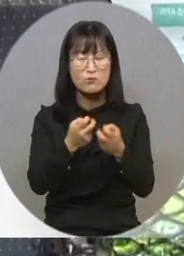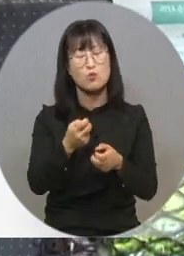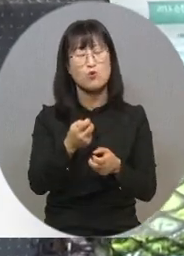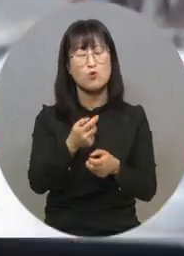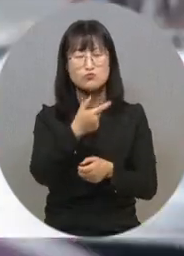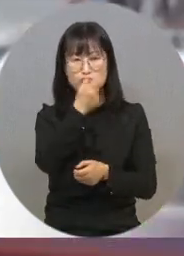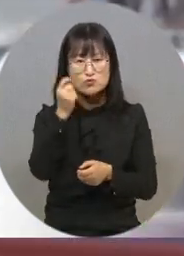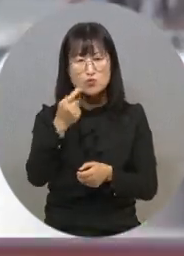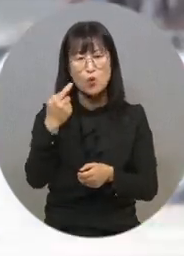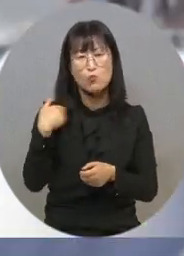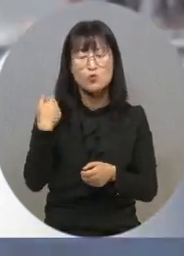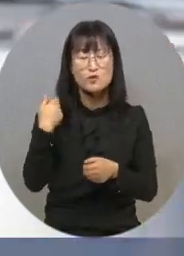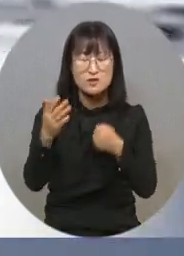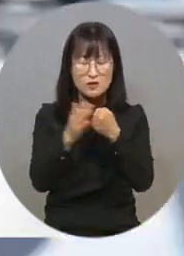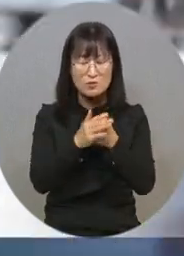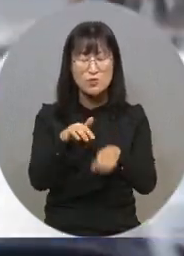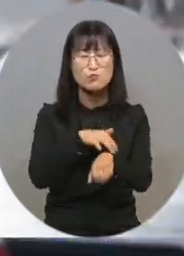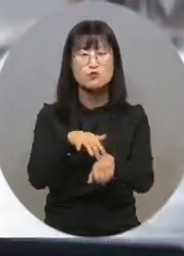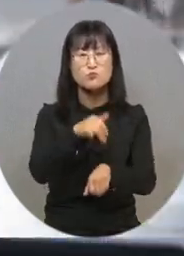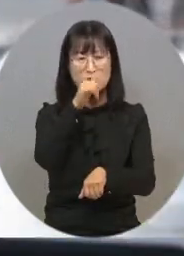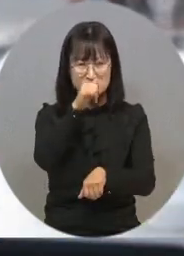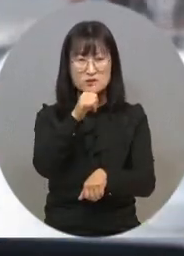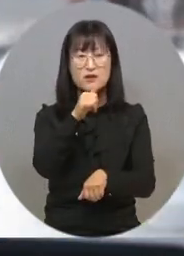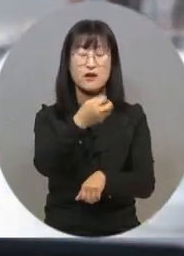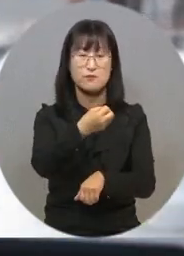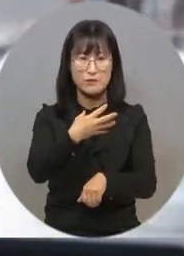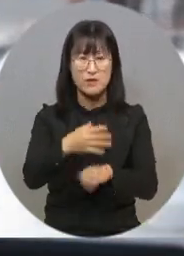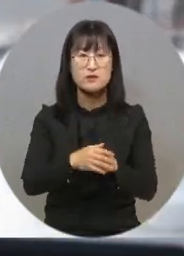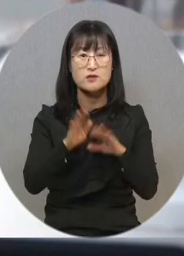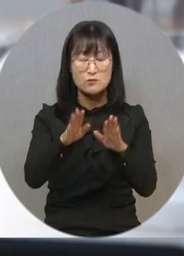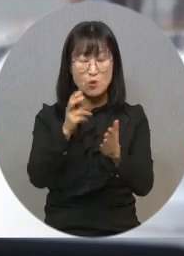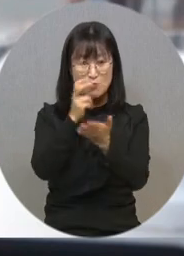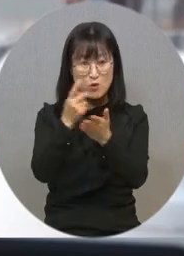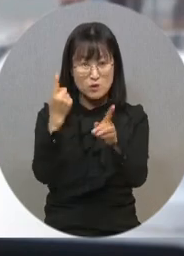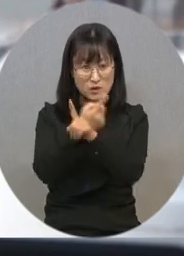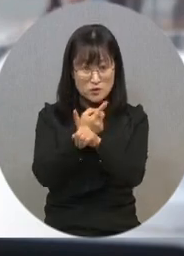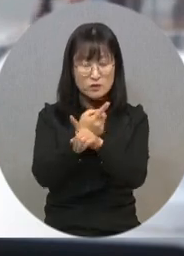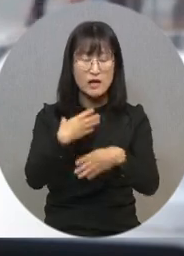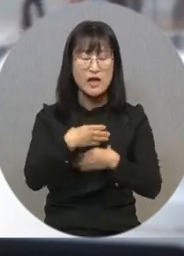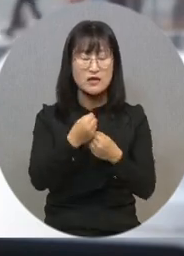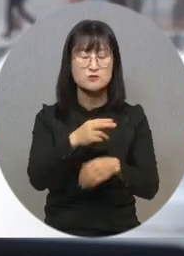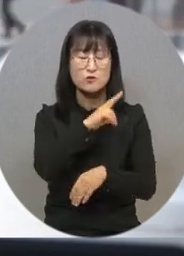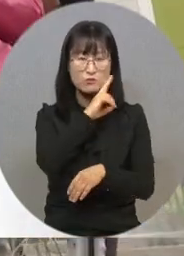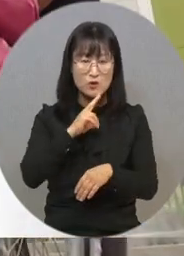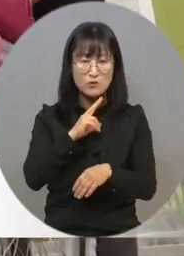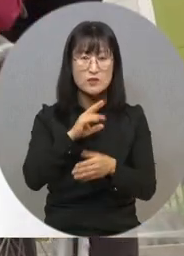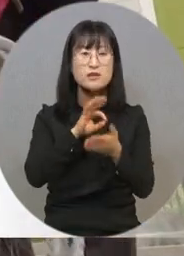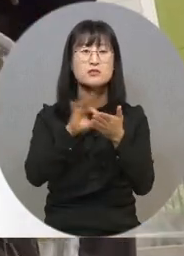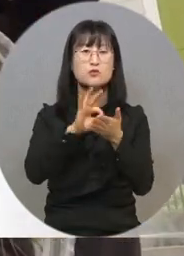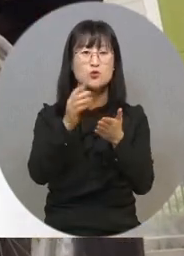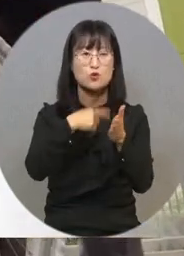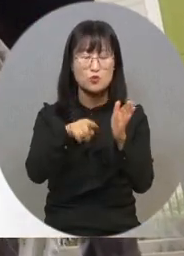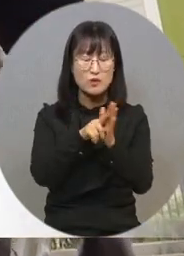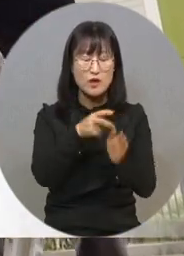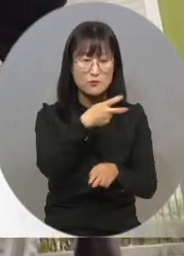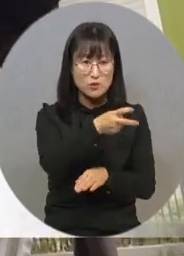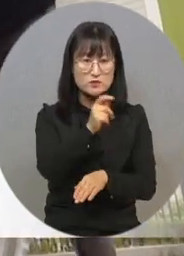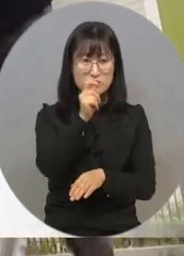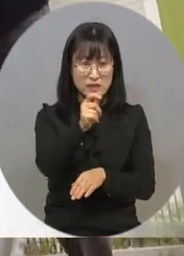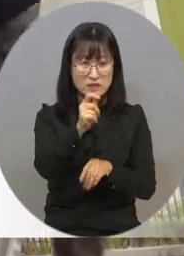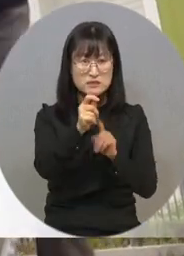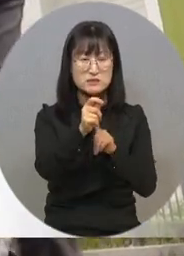겪는다는 목소리가 커지는 상황. 이번 개정안에는 안전하고 편리하게 이용을 위해 버스, 택시